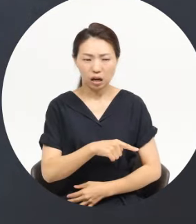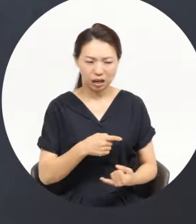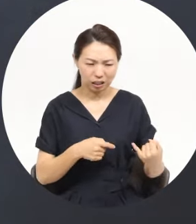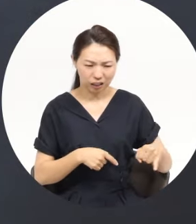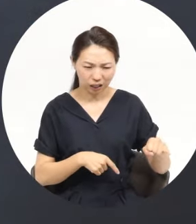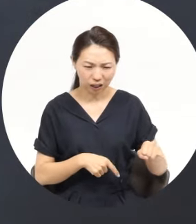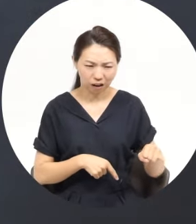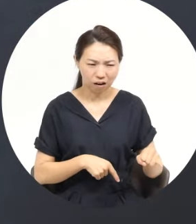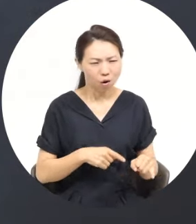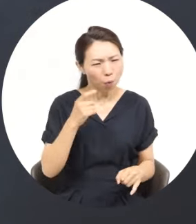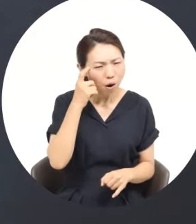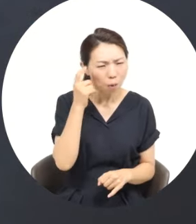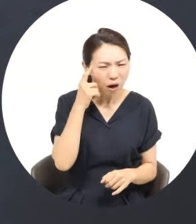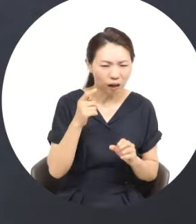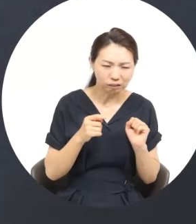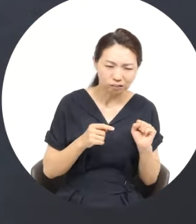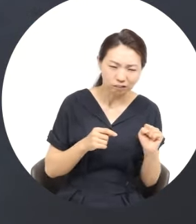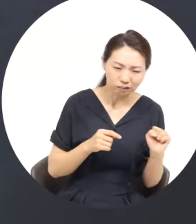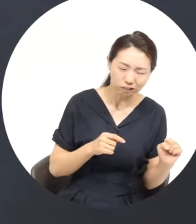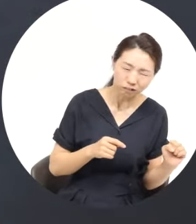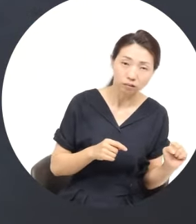같이 끌려서